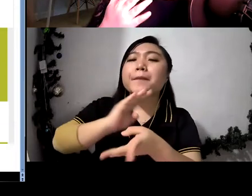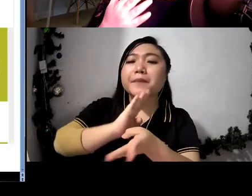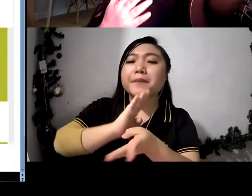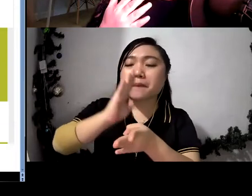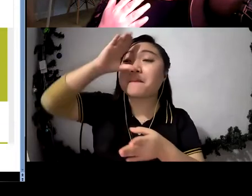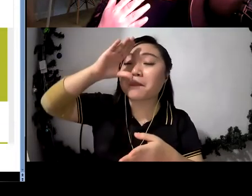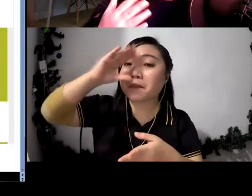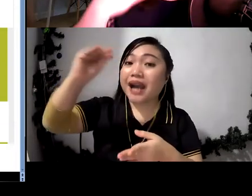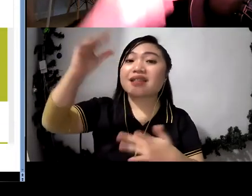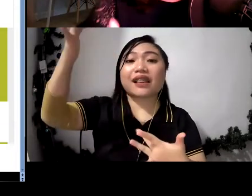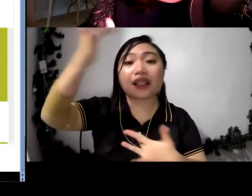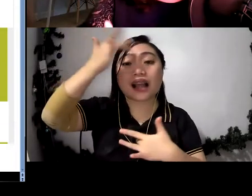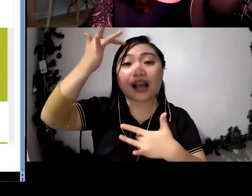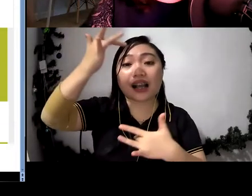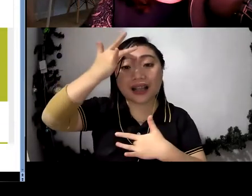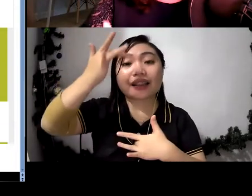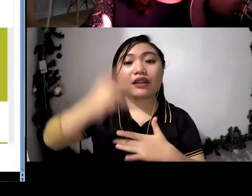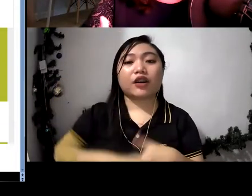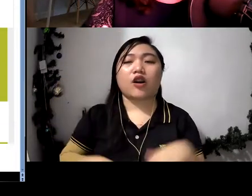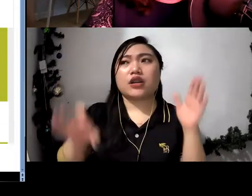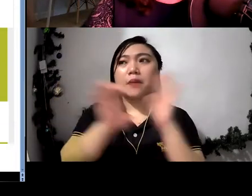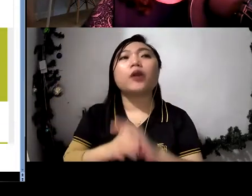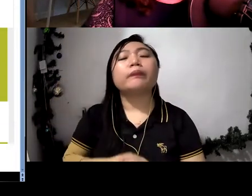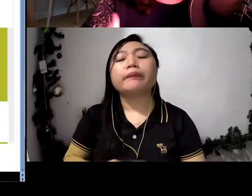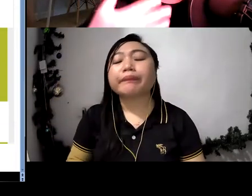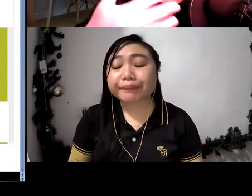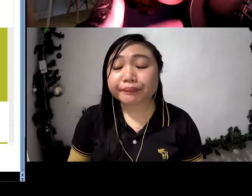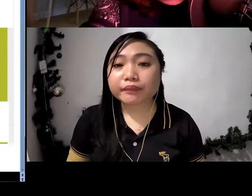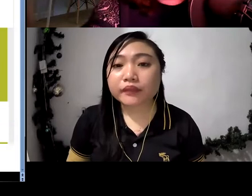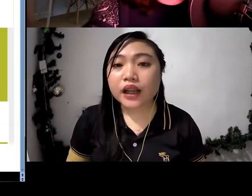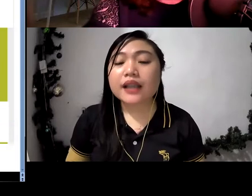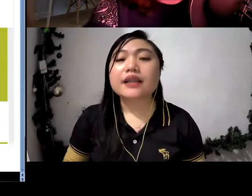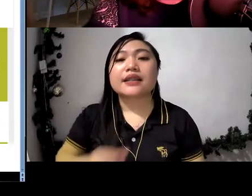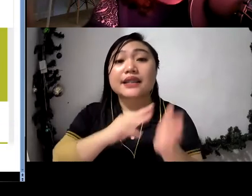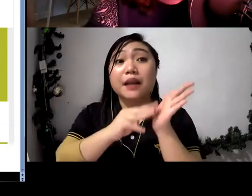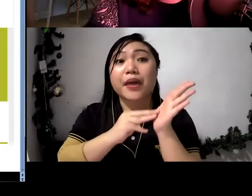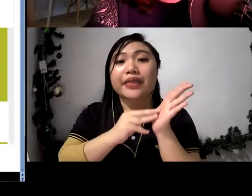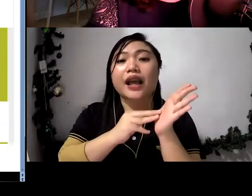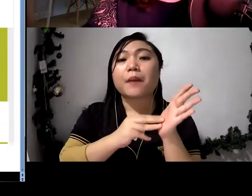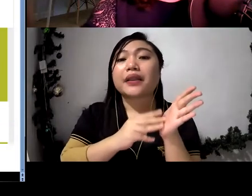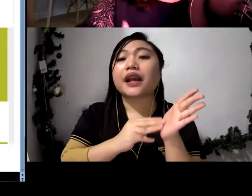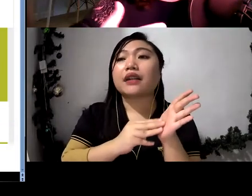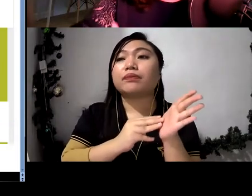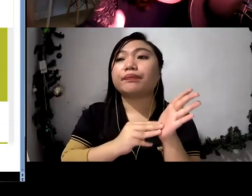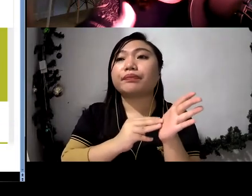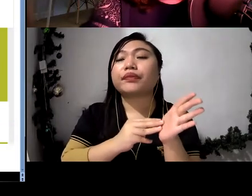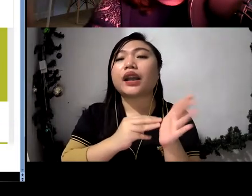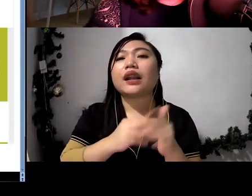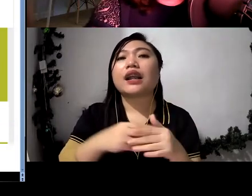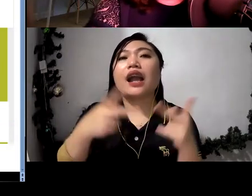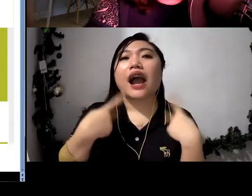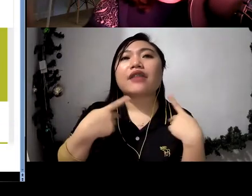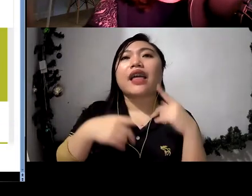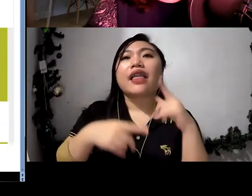kaya sa field, for example, it's very important sa medical field na meron ka rin trans medicine,